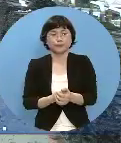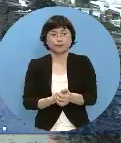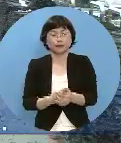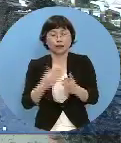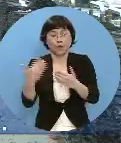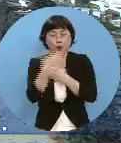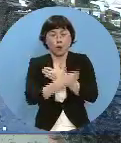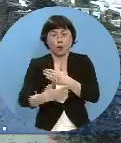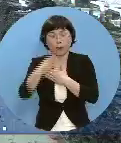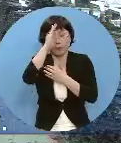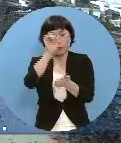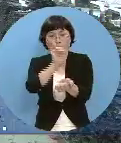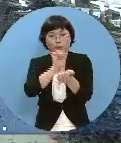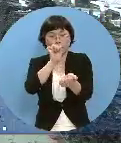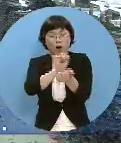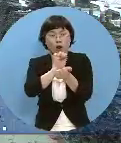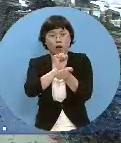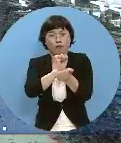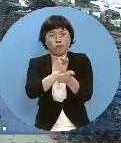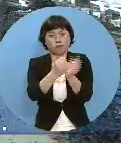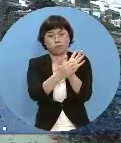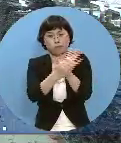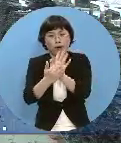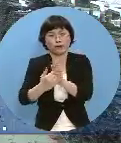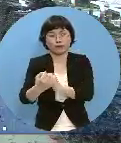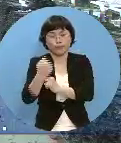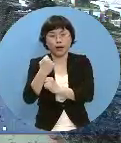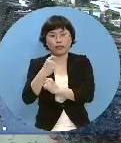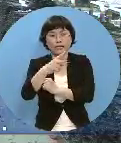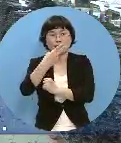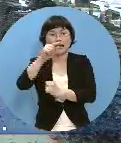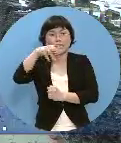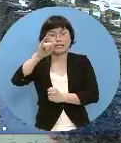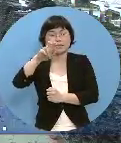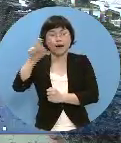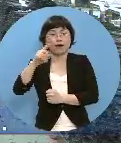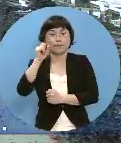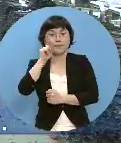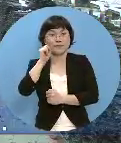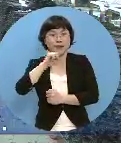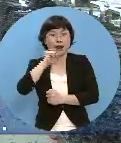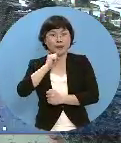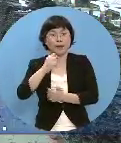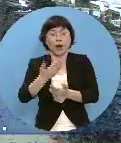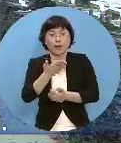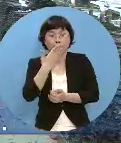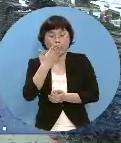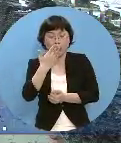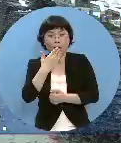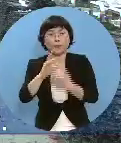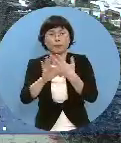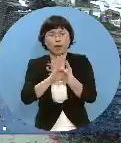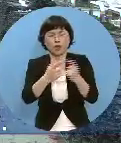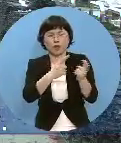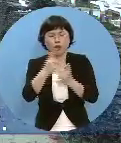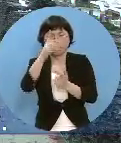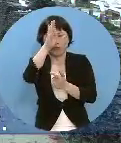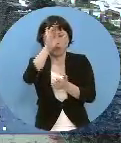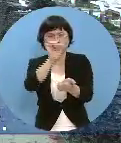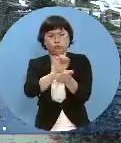인체 면역력 강화의 최고 식품인 다시마를 즐겨 먹는 습관을 가져야 각종 바이러스